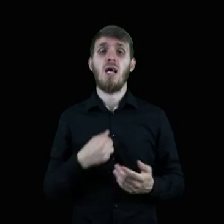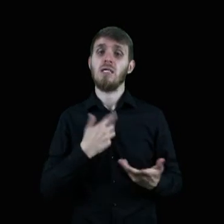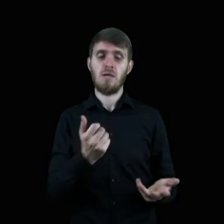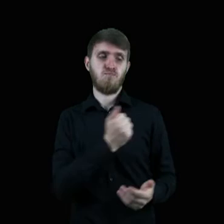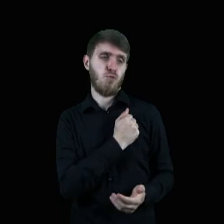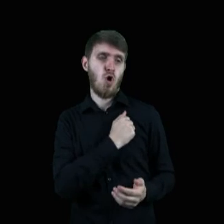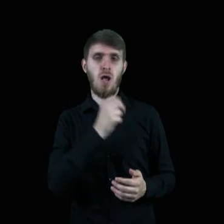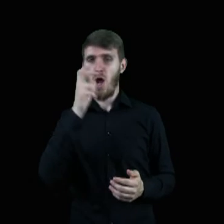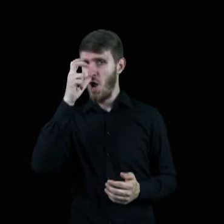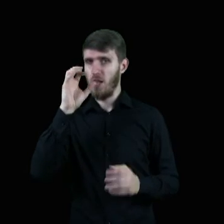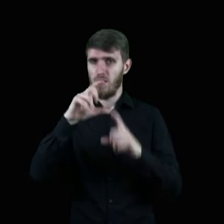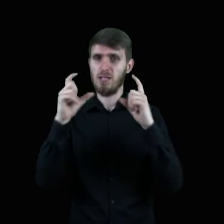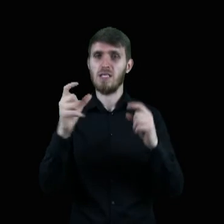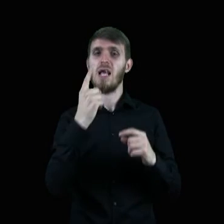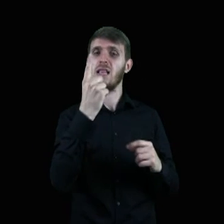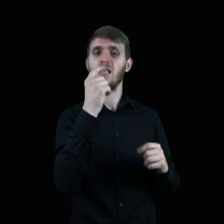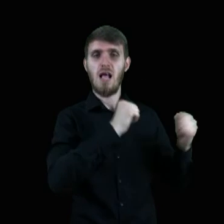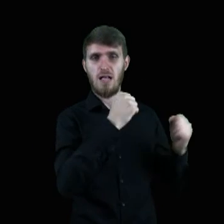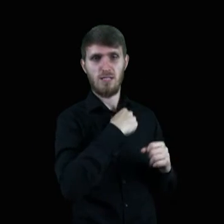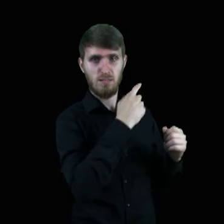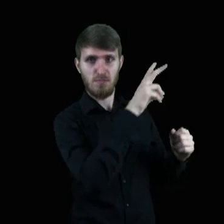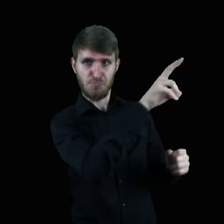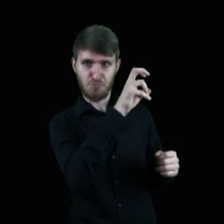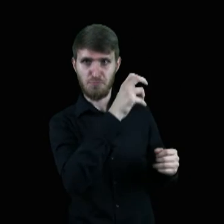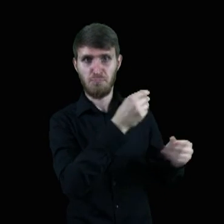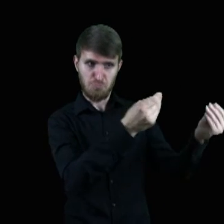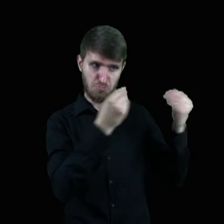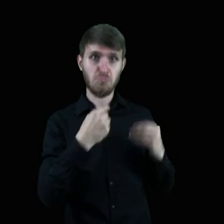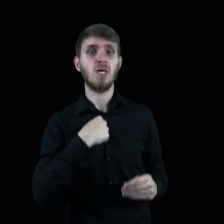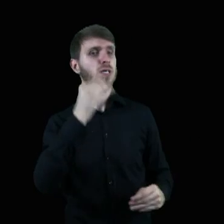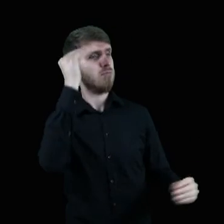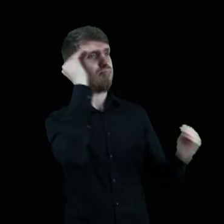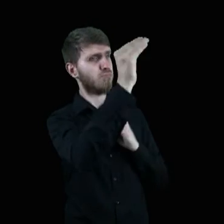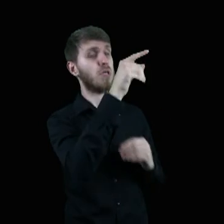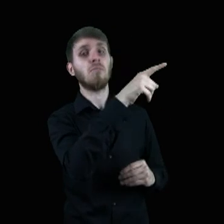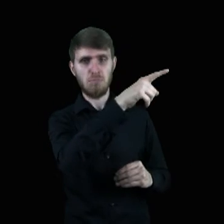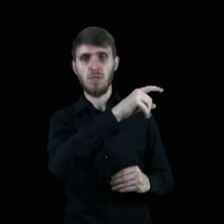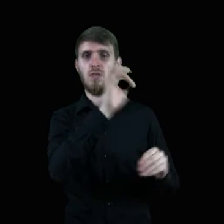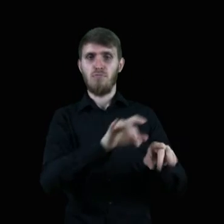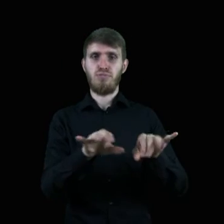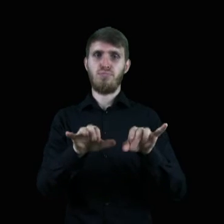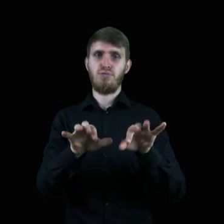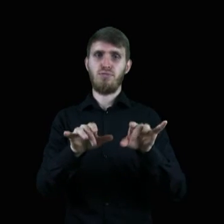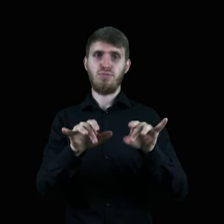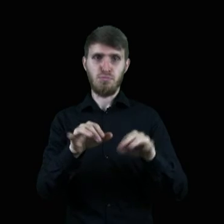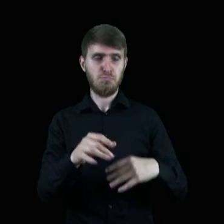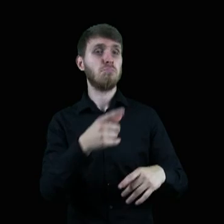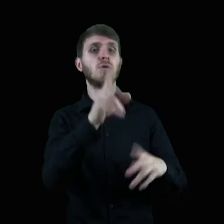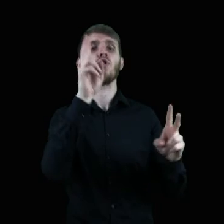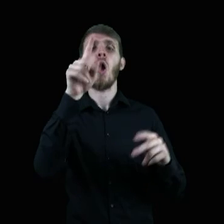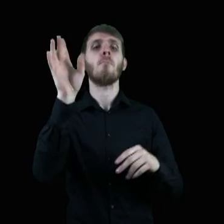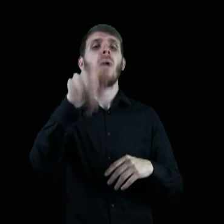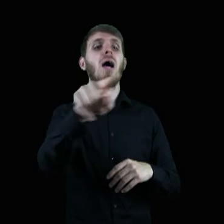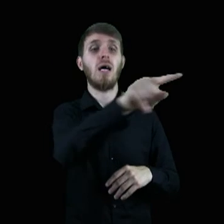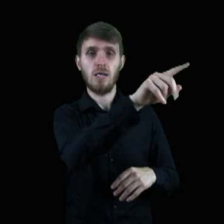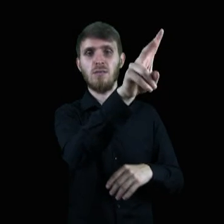chcę pożyczyć jedną akcję Orlenu. Dom maklerski realizuje takie moje zlecenie, biorąc